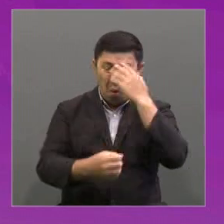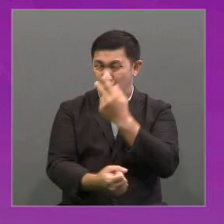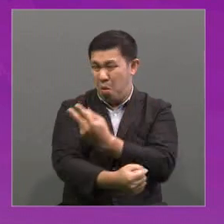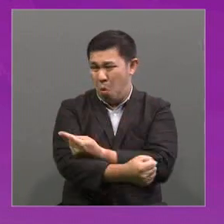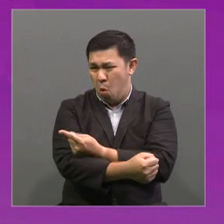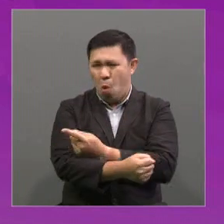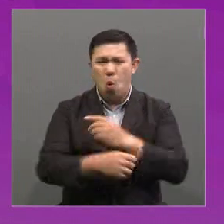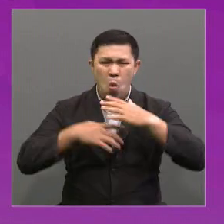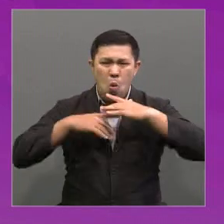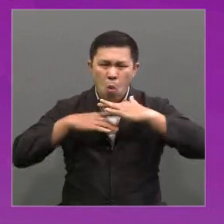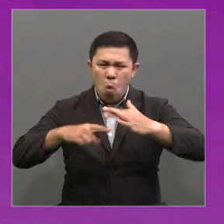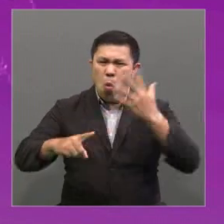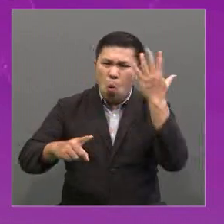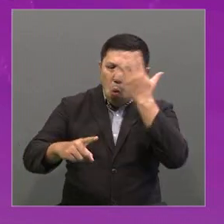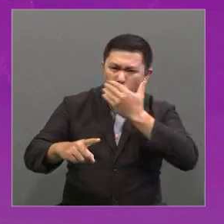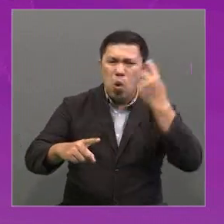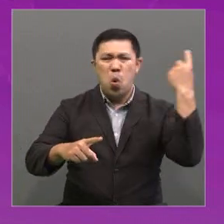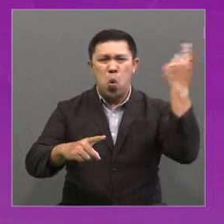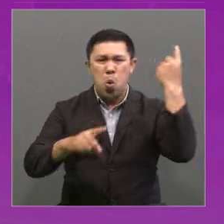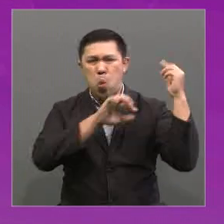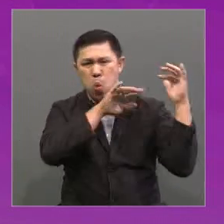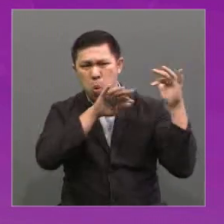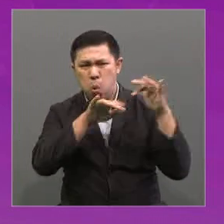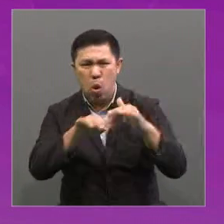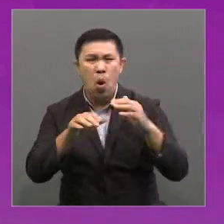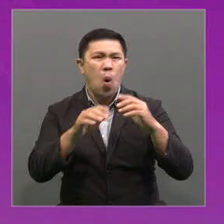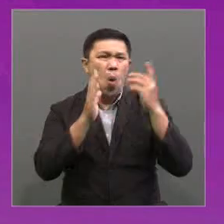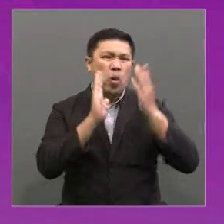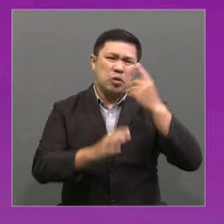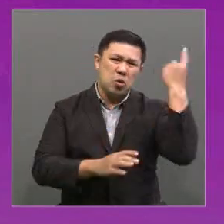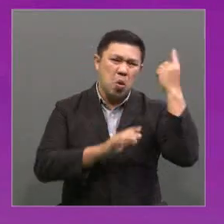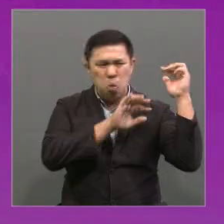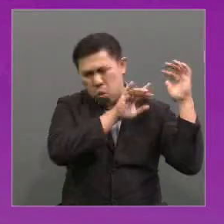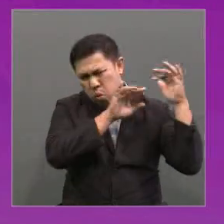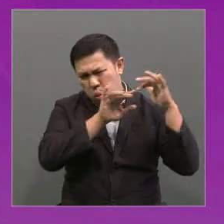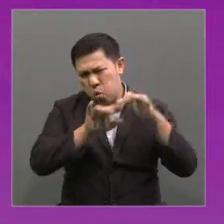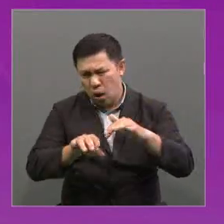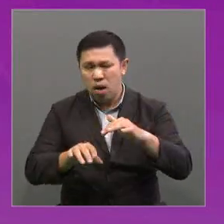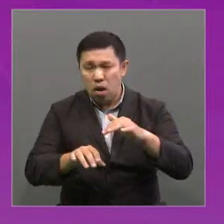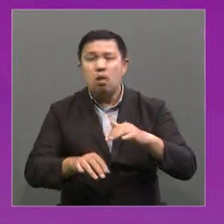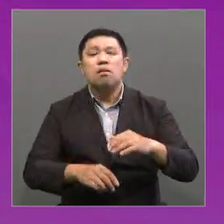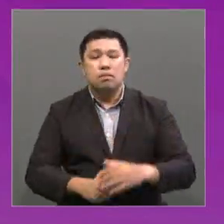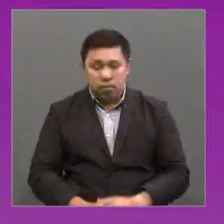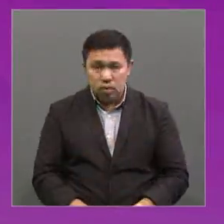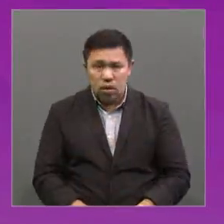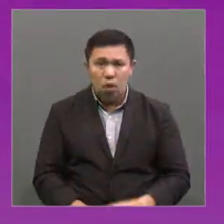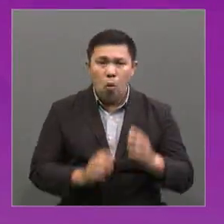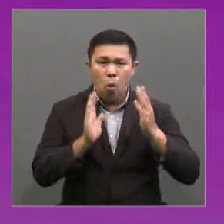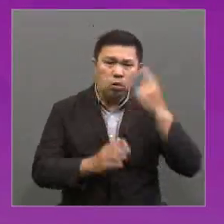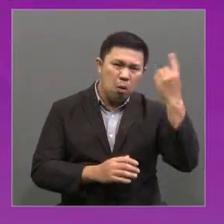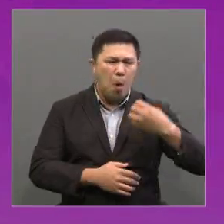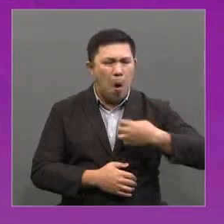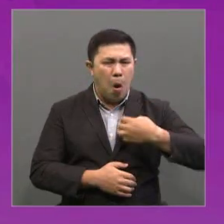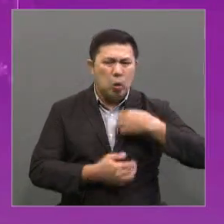ขึ้นชื่อทะเลสวยเป็นเมืองท่องเที่ยวเป็นหมุดหมายปลายทางอันดับต้นๆ ของโลกเลย ใช่นะคะใครก็อยาก